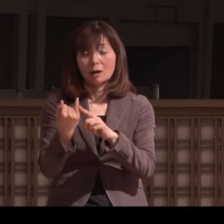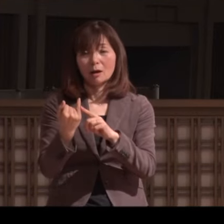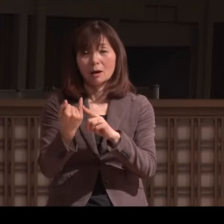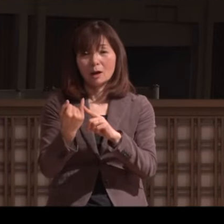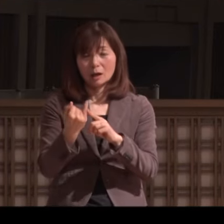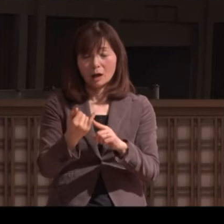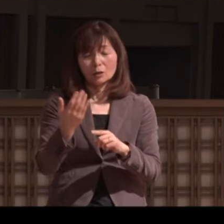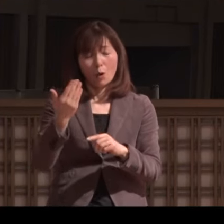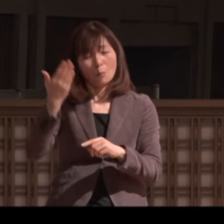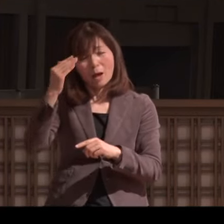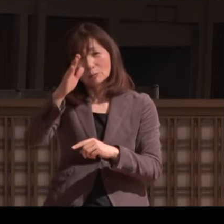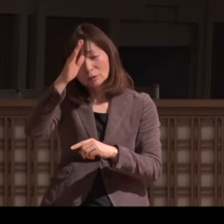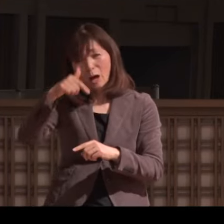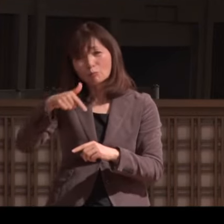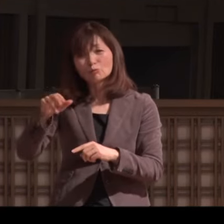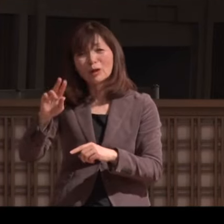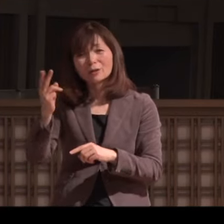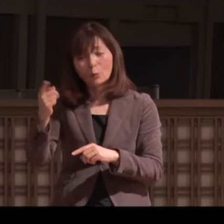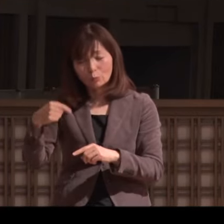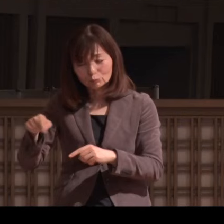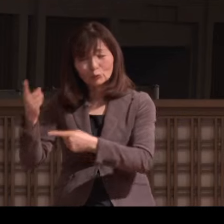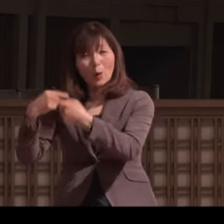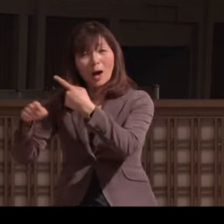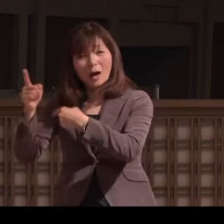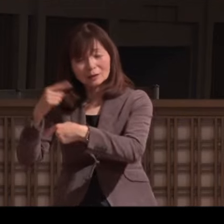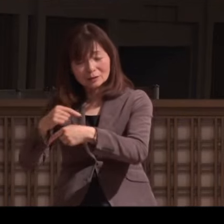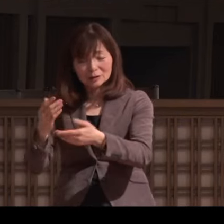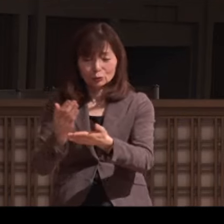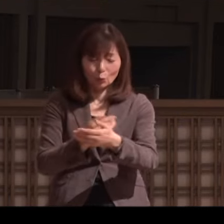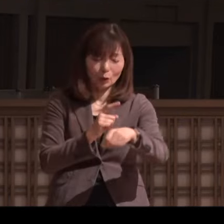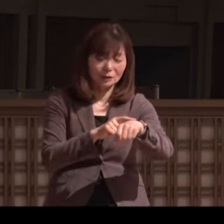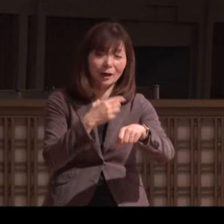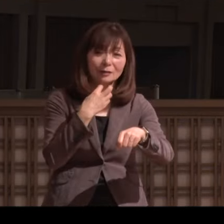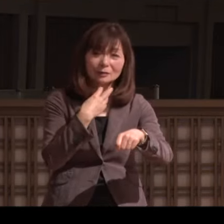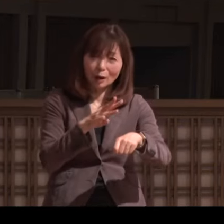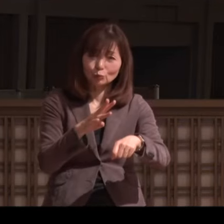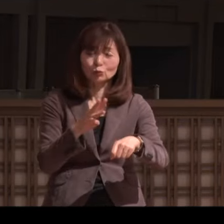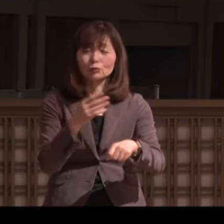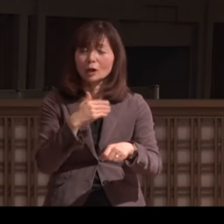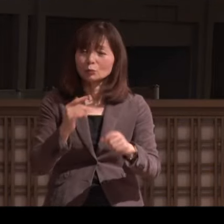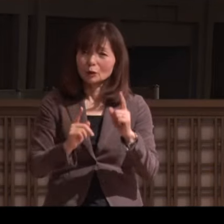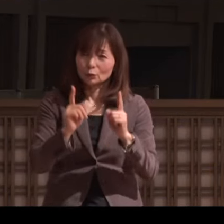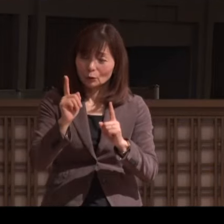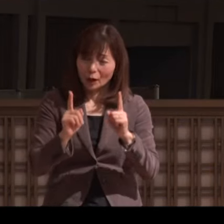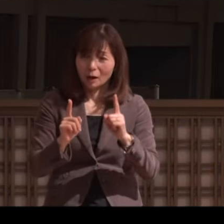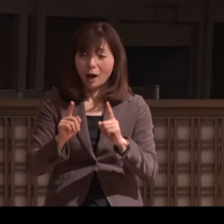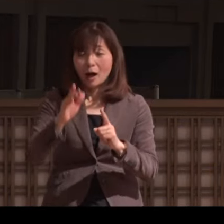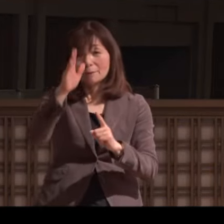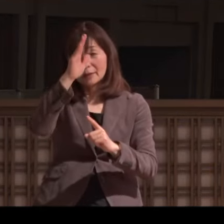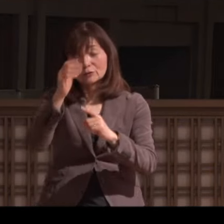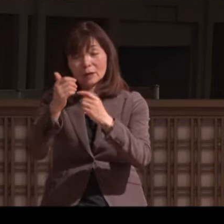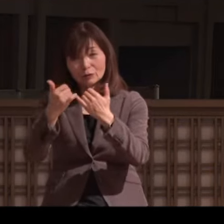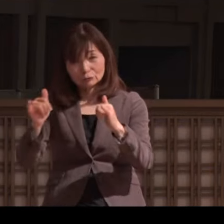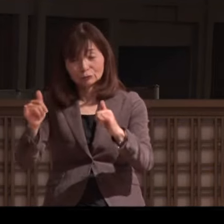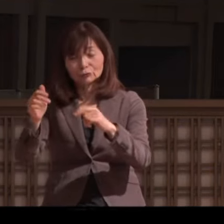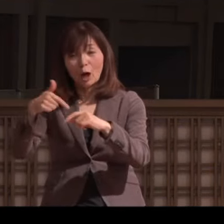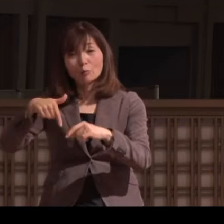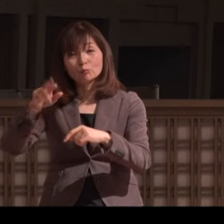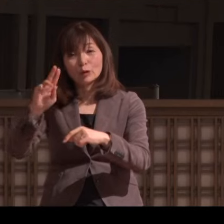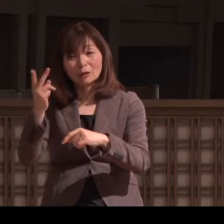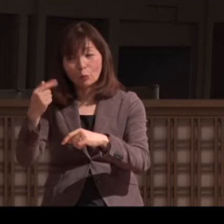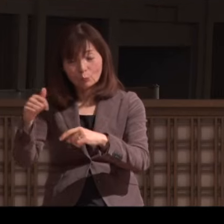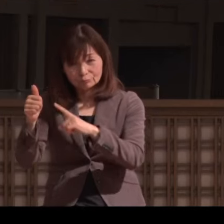話すると大丈夫かなあと3分であのプラトンあのソクラテスとプラトンとアリストテレスいますねで哲学はプラトンあたり